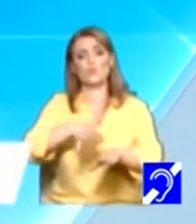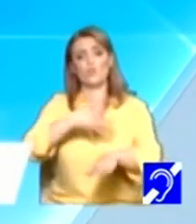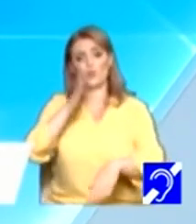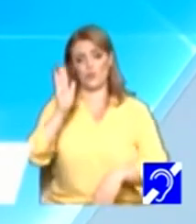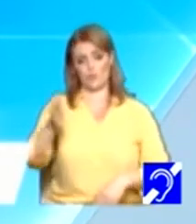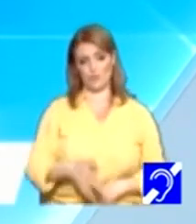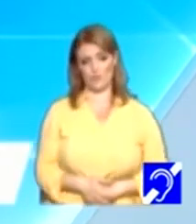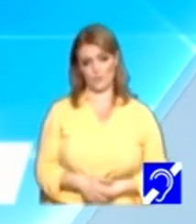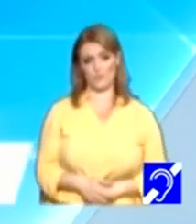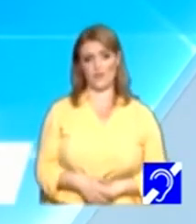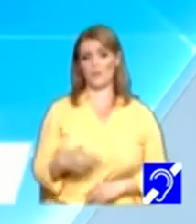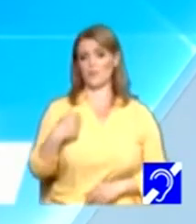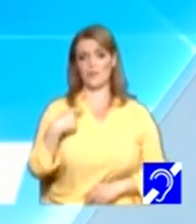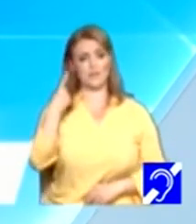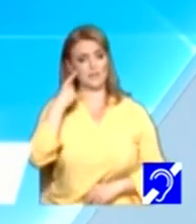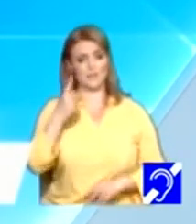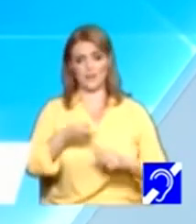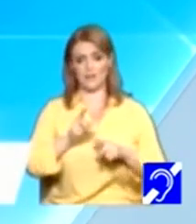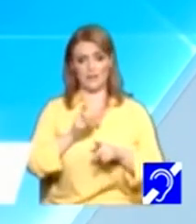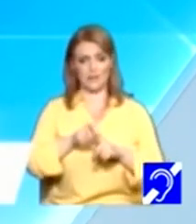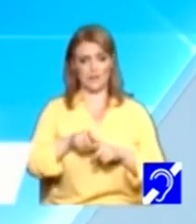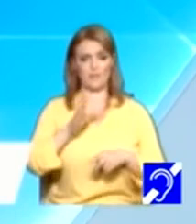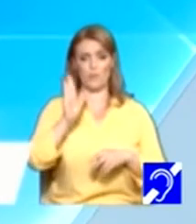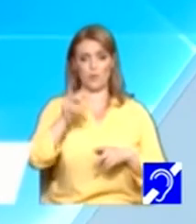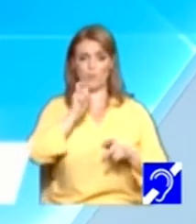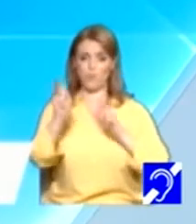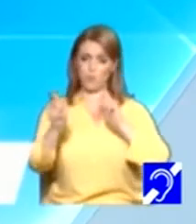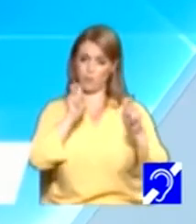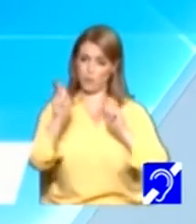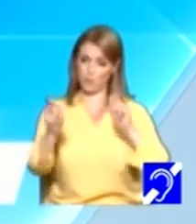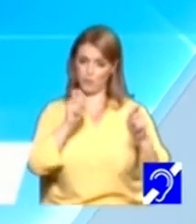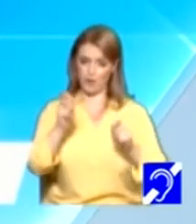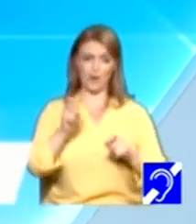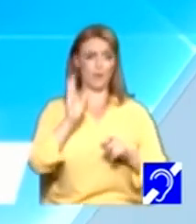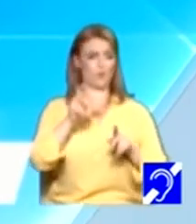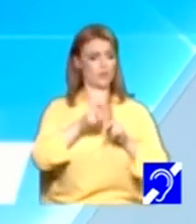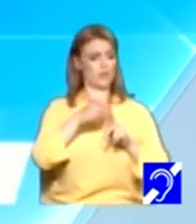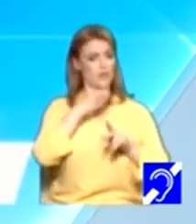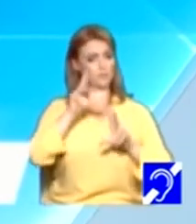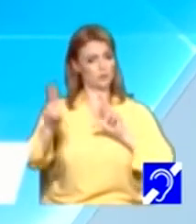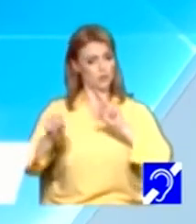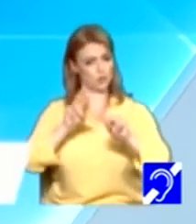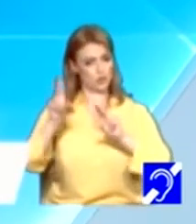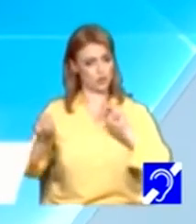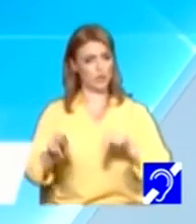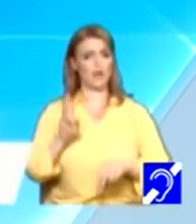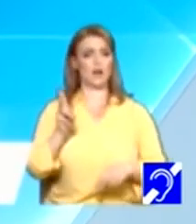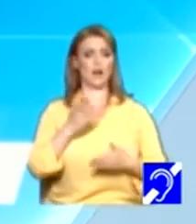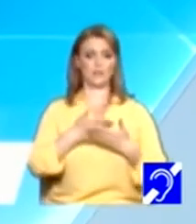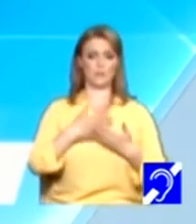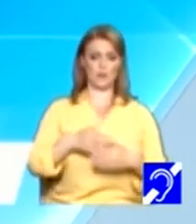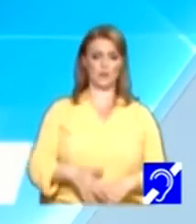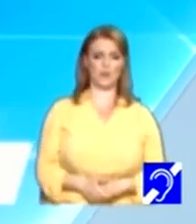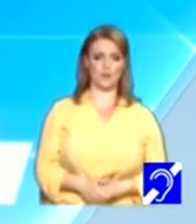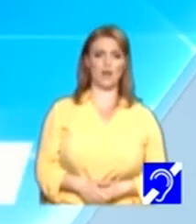cu sigla Șor. O să primiți fel de fel de cadouri, fel de fel de promisiuni, cum acum la PSRM 5 milioane